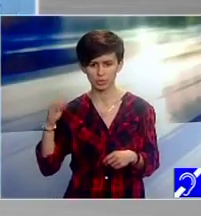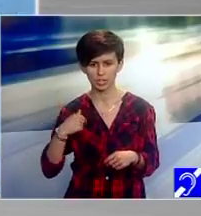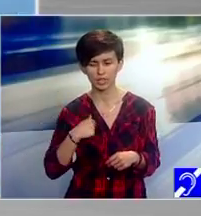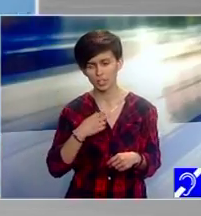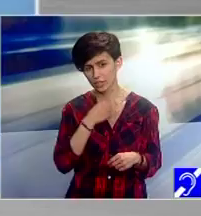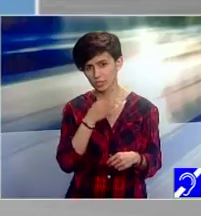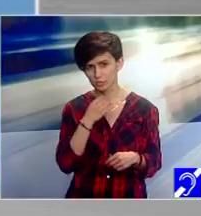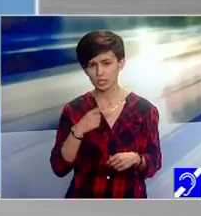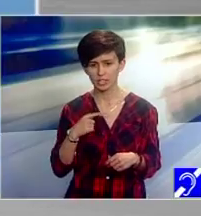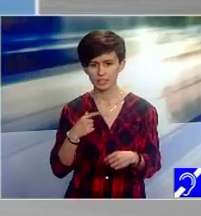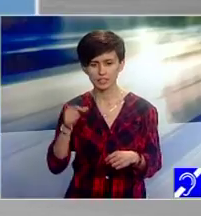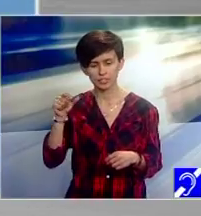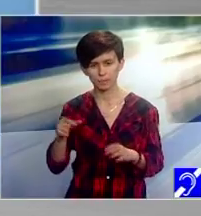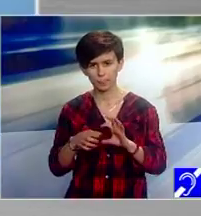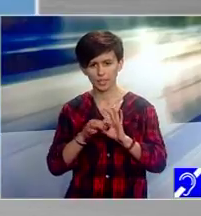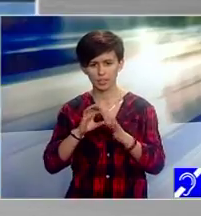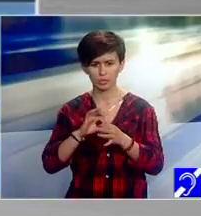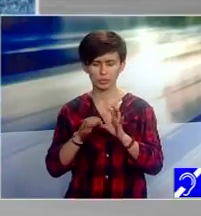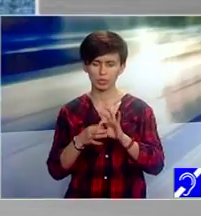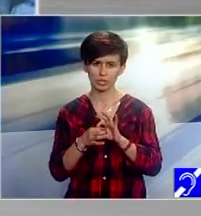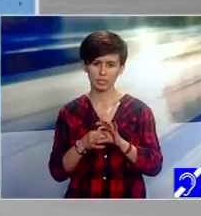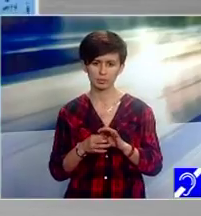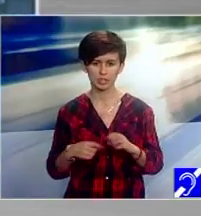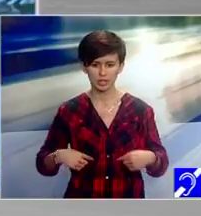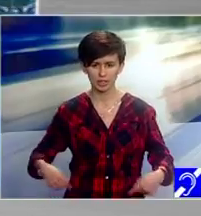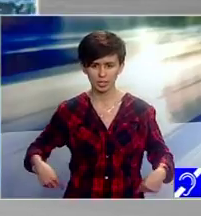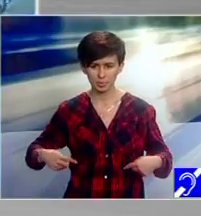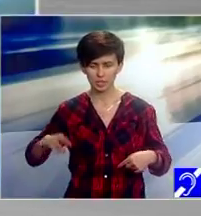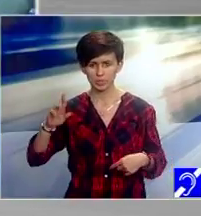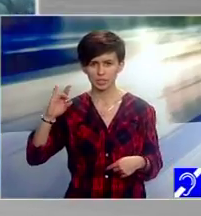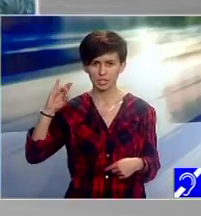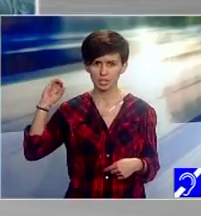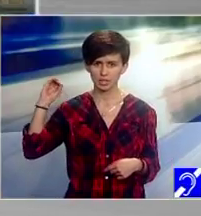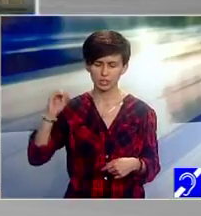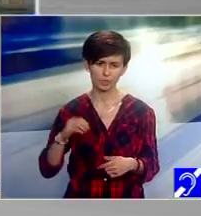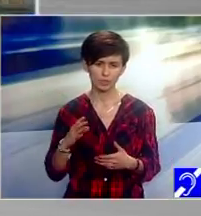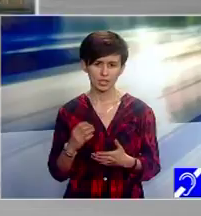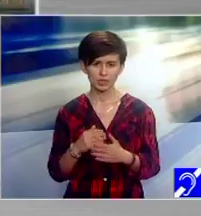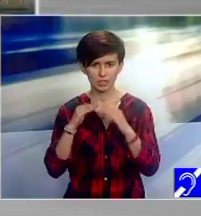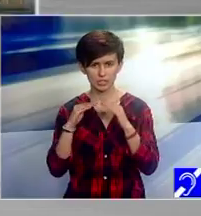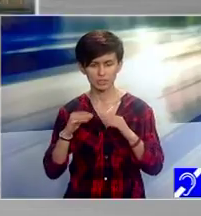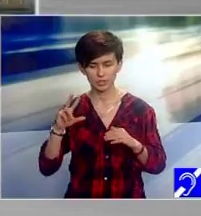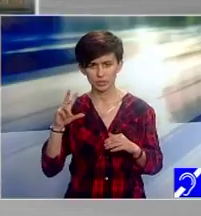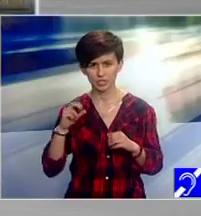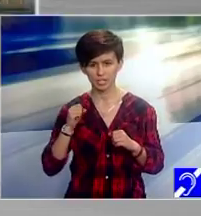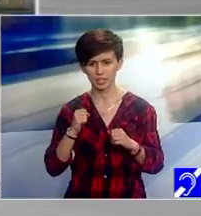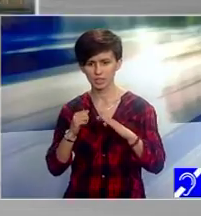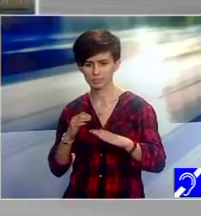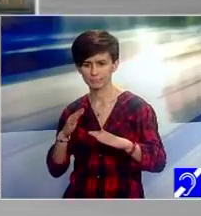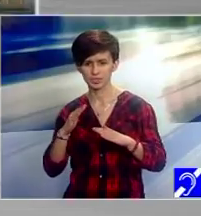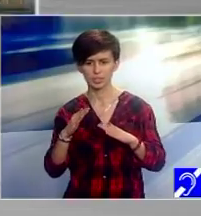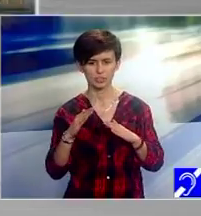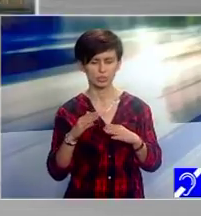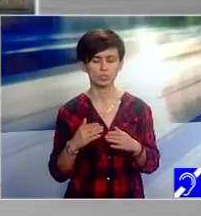un olimpic la Paralimpiada de la Rio. A luat locul 3 la judo și a devenit un model și un imbold